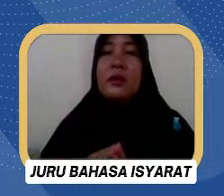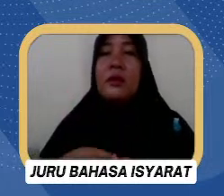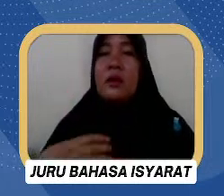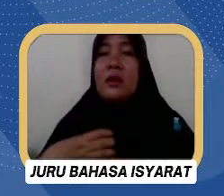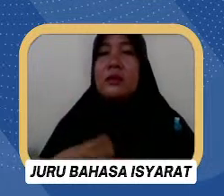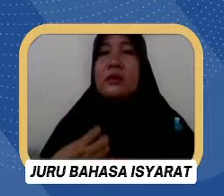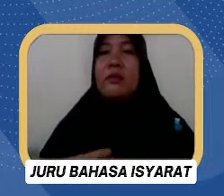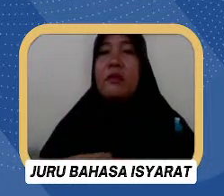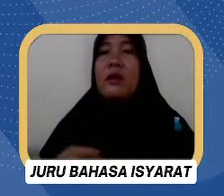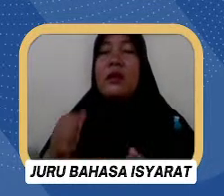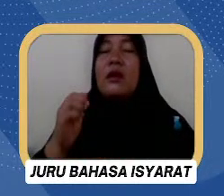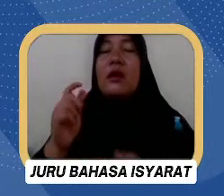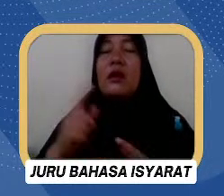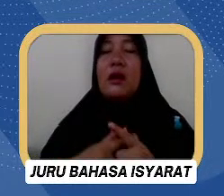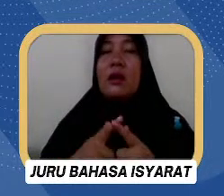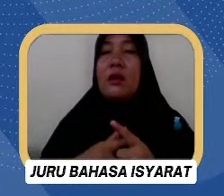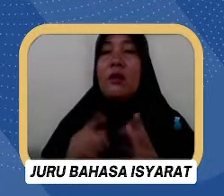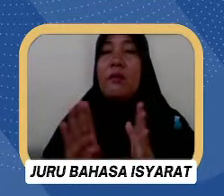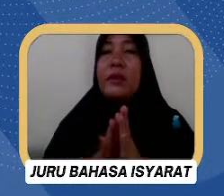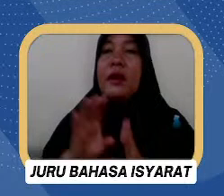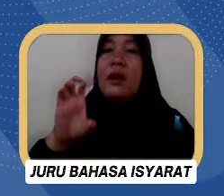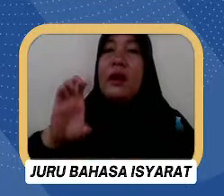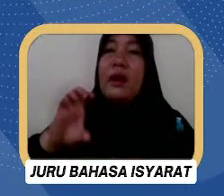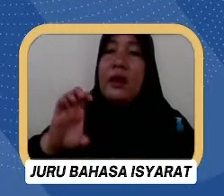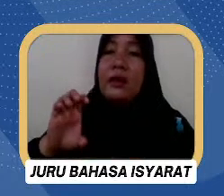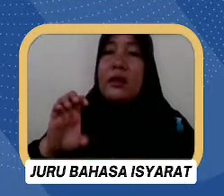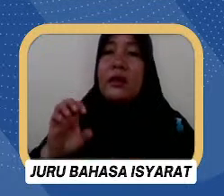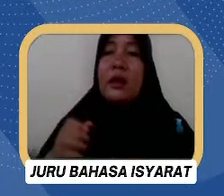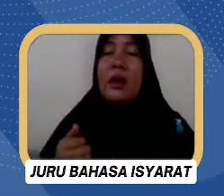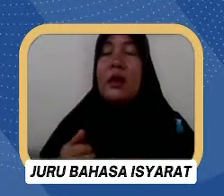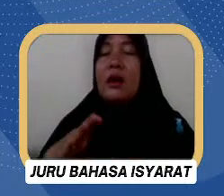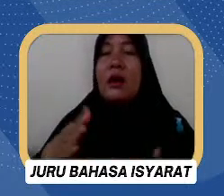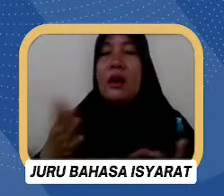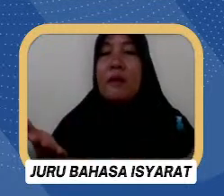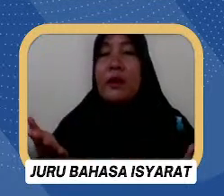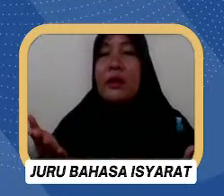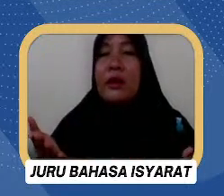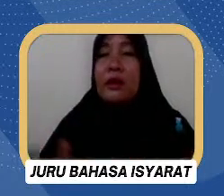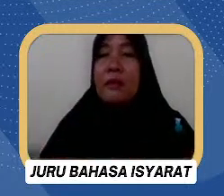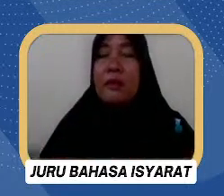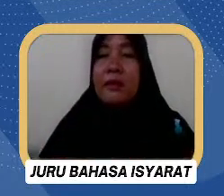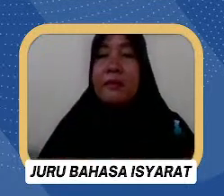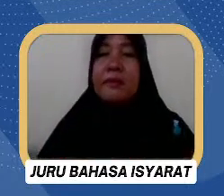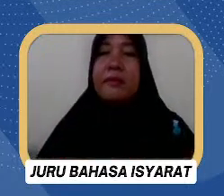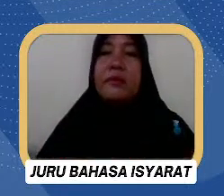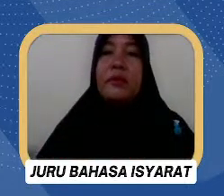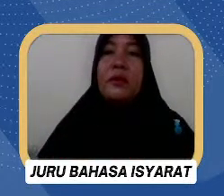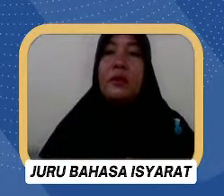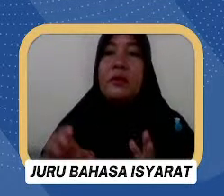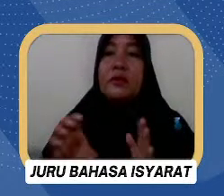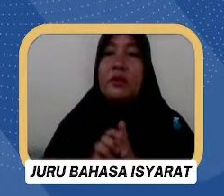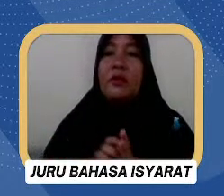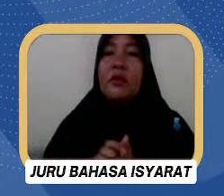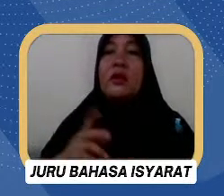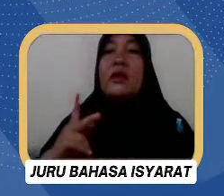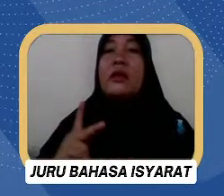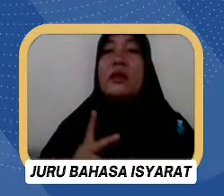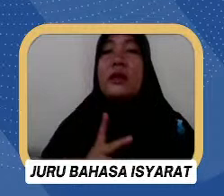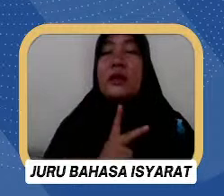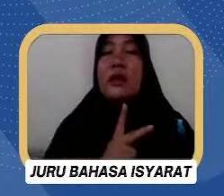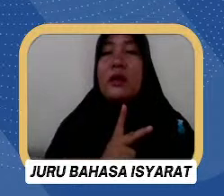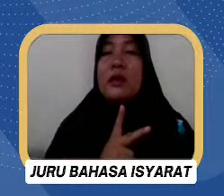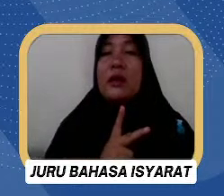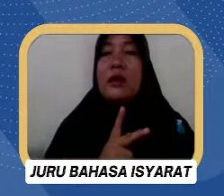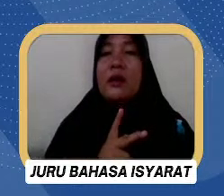sebagai salah satu pilar bangsa, maka setiap perbuatan kita, setiap